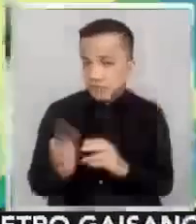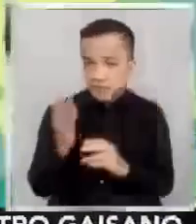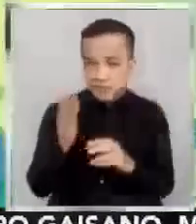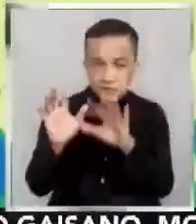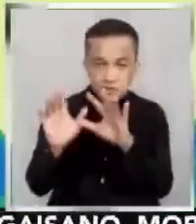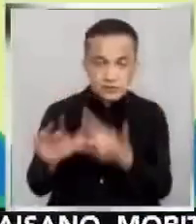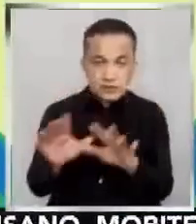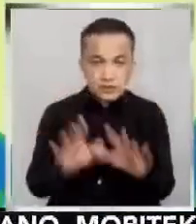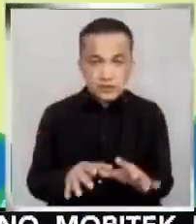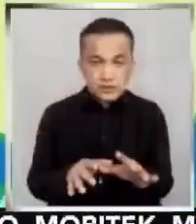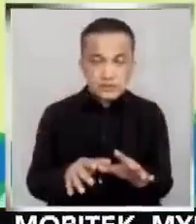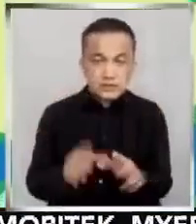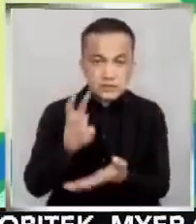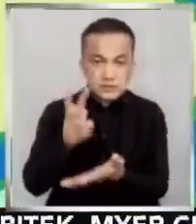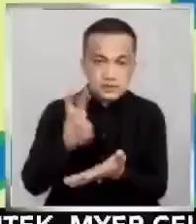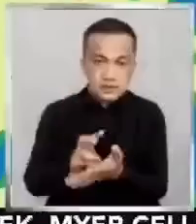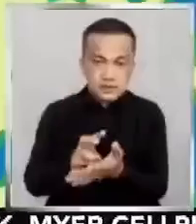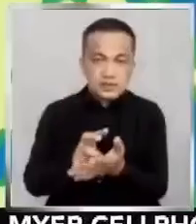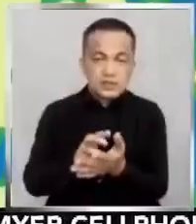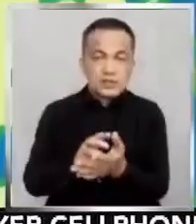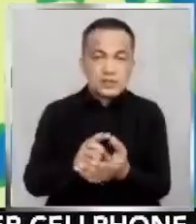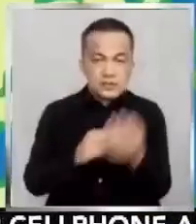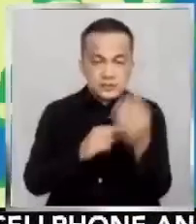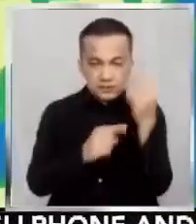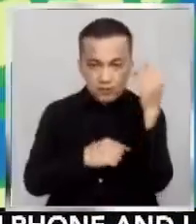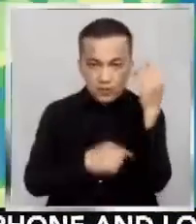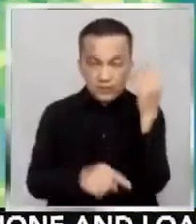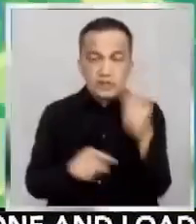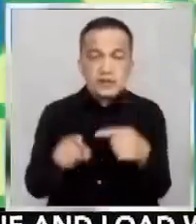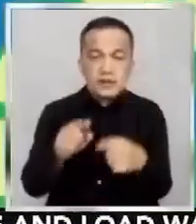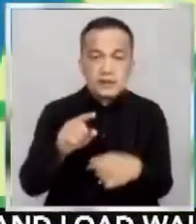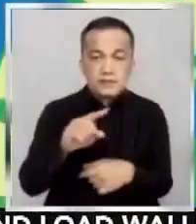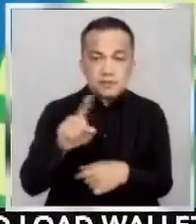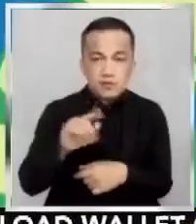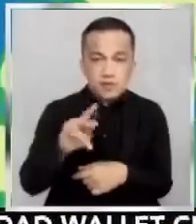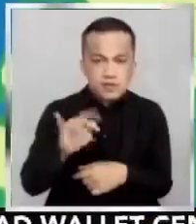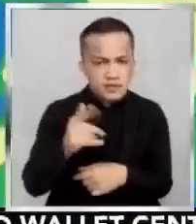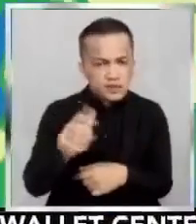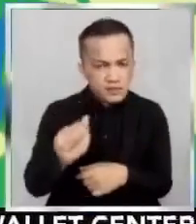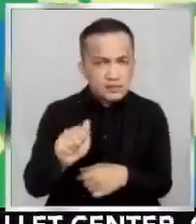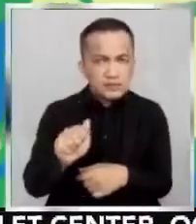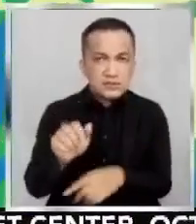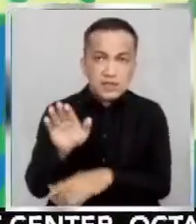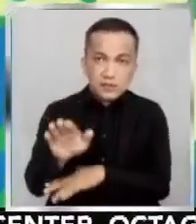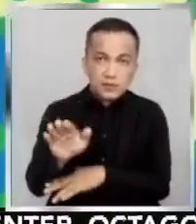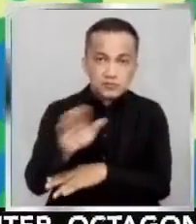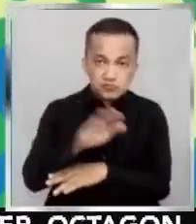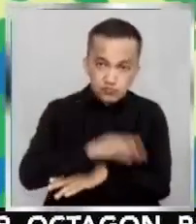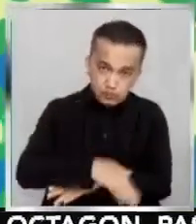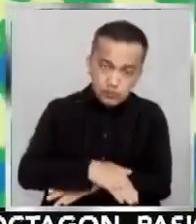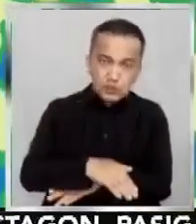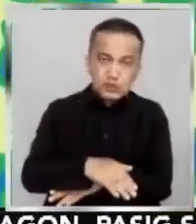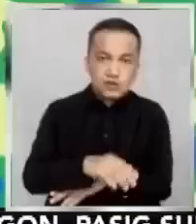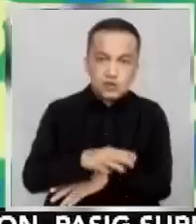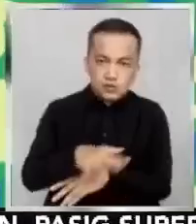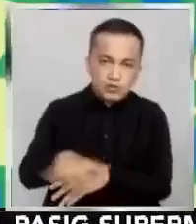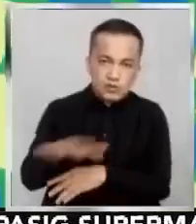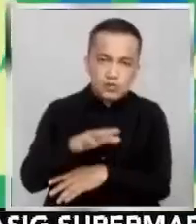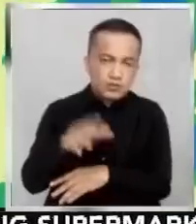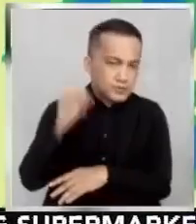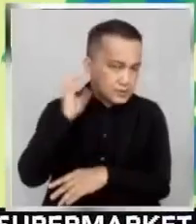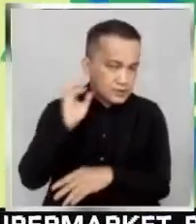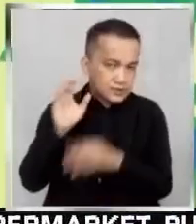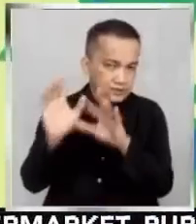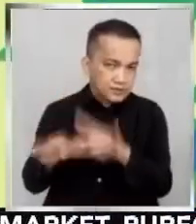dito sa bahagi ng Zamboanga Peninsula. At pagsapit ng hapon, naku, halos buong Mindanao na po ang uulanin. May heavy